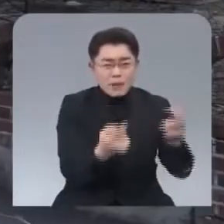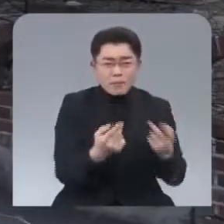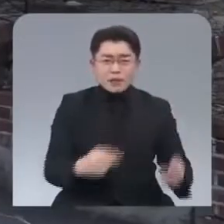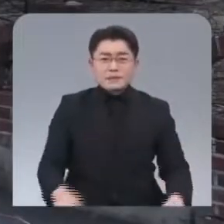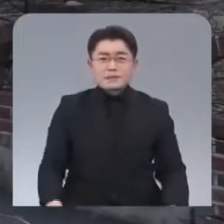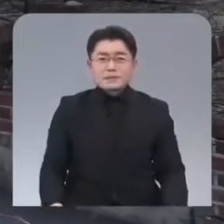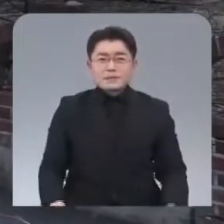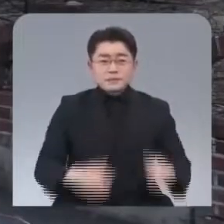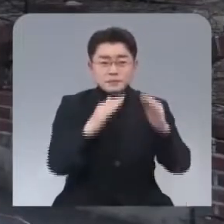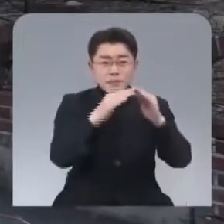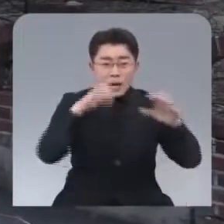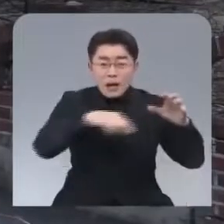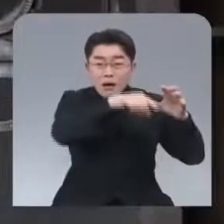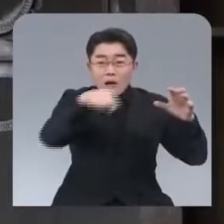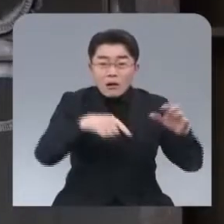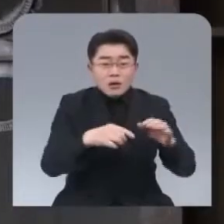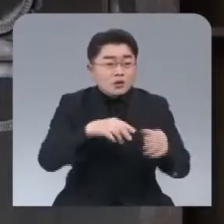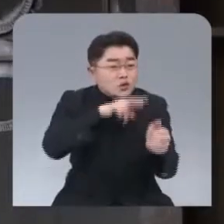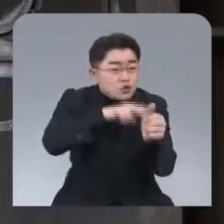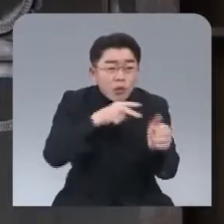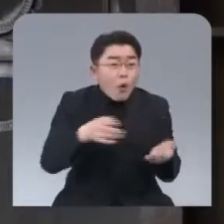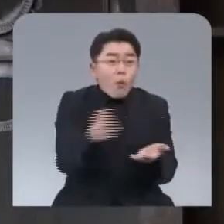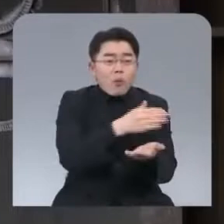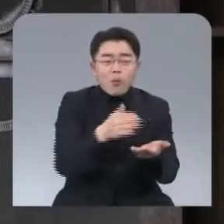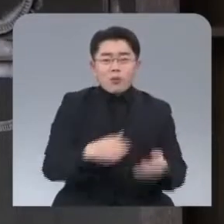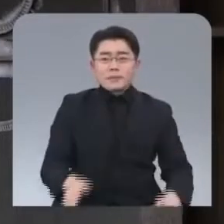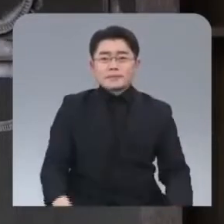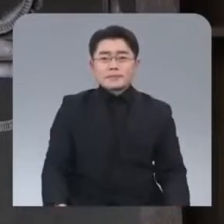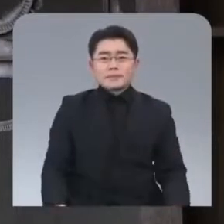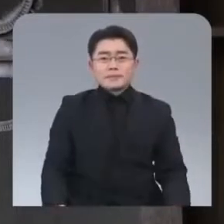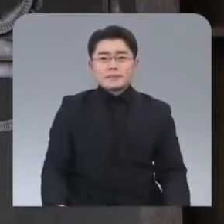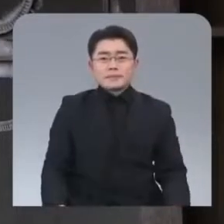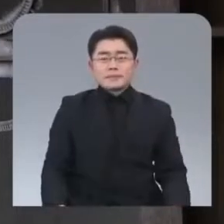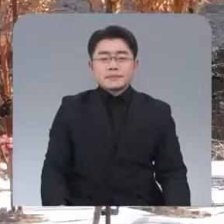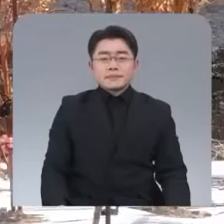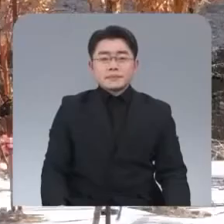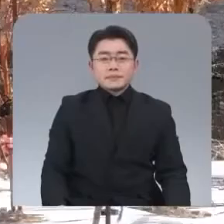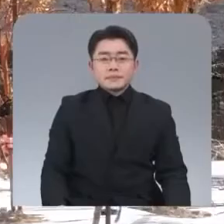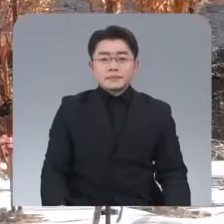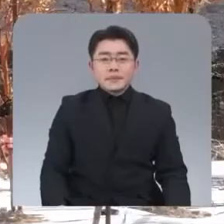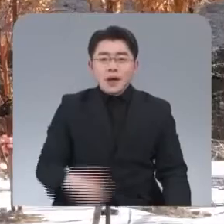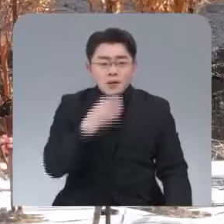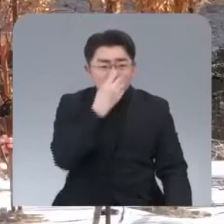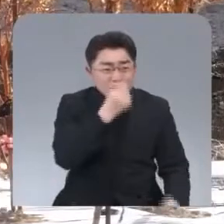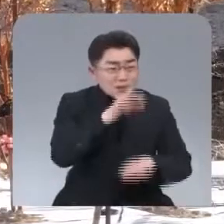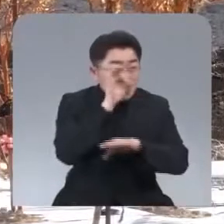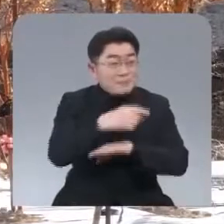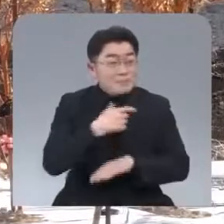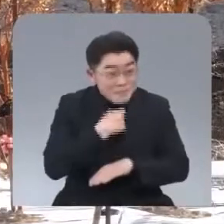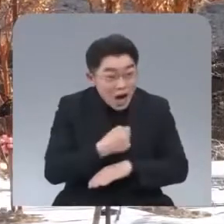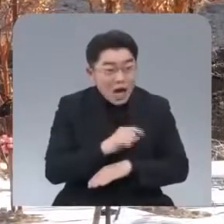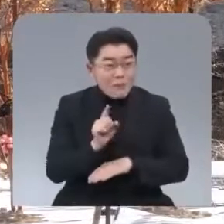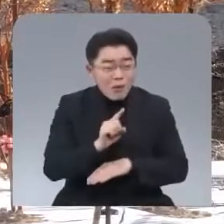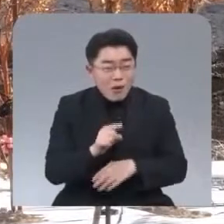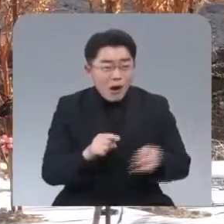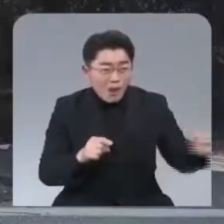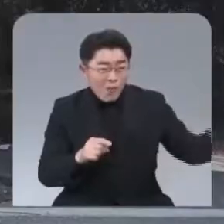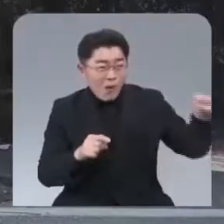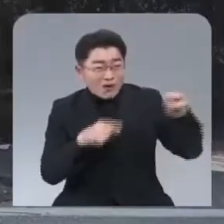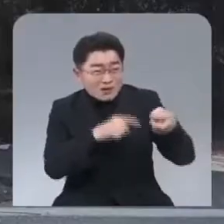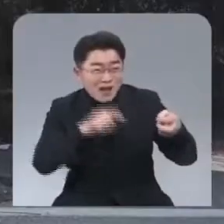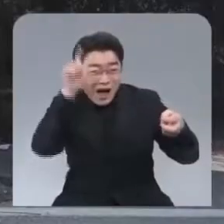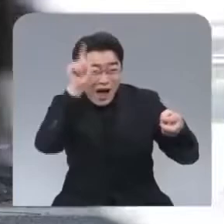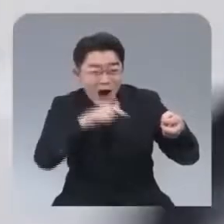동네엔 작은 슈퍼 하나 남지 않았습니다 그러니 휴지 하나 사는것도 하루 2번 다니는